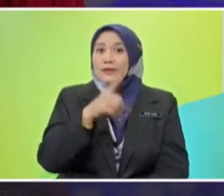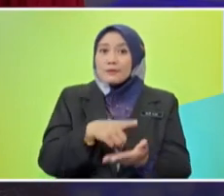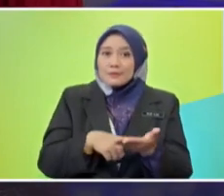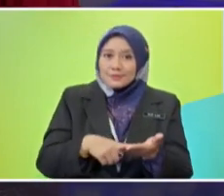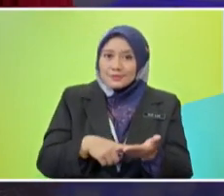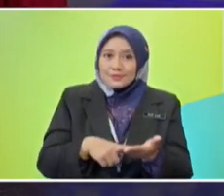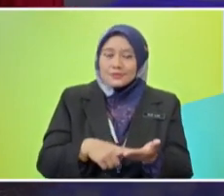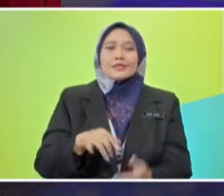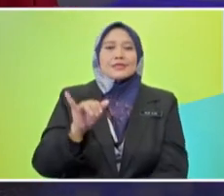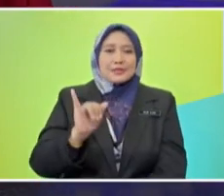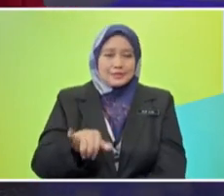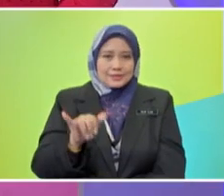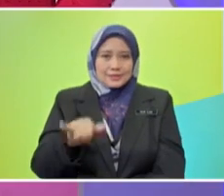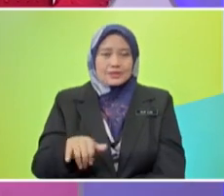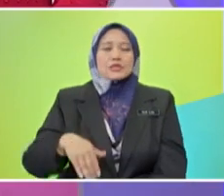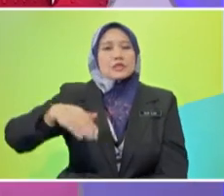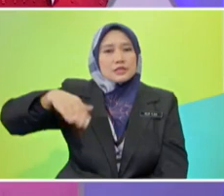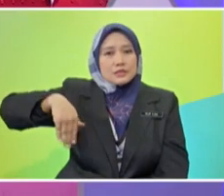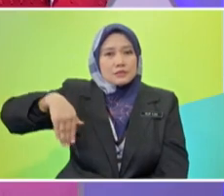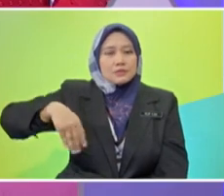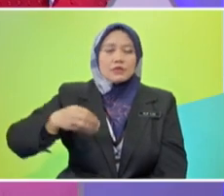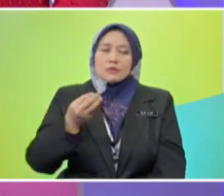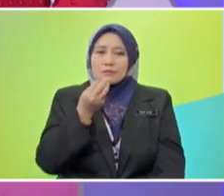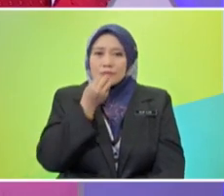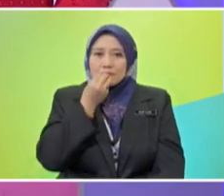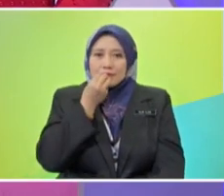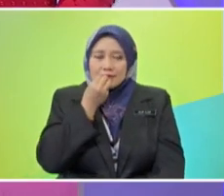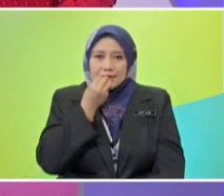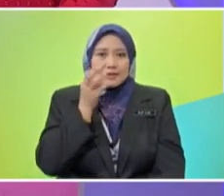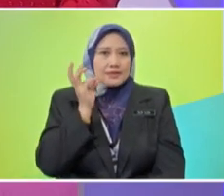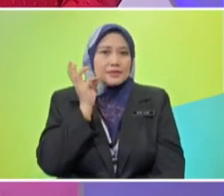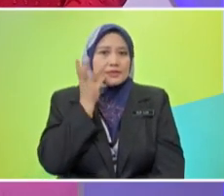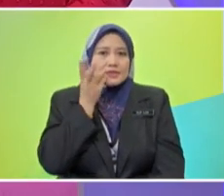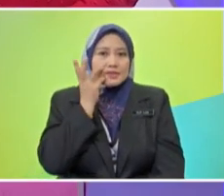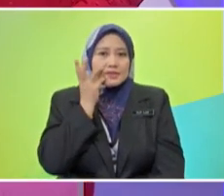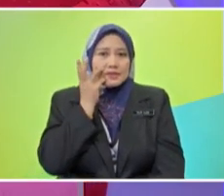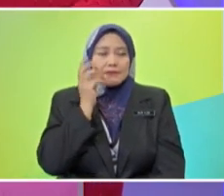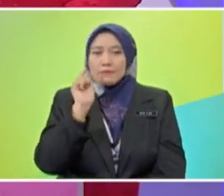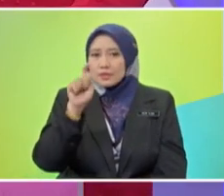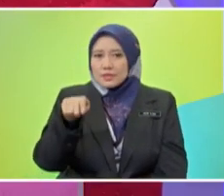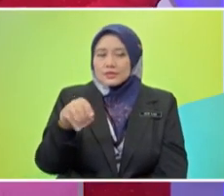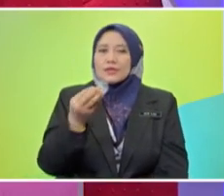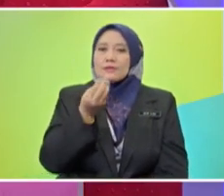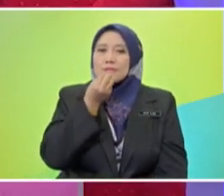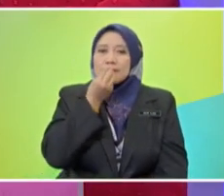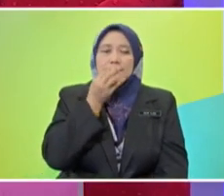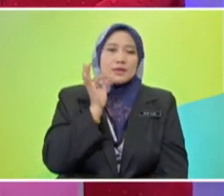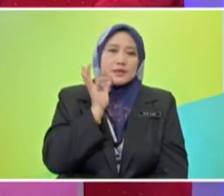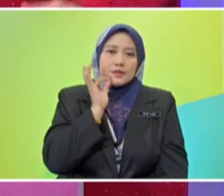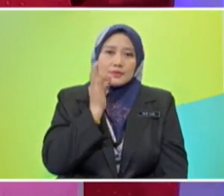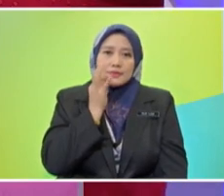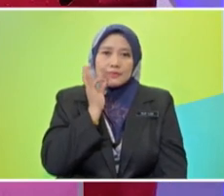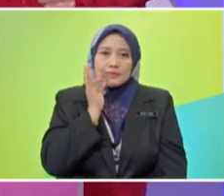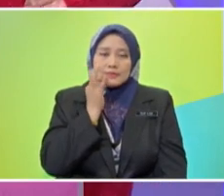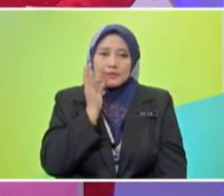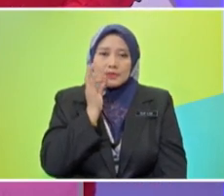Memang disarankan ya Abang Fizi. Kita sebelum makan makanan berat, kita makan dulu buah-buahan. Sebab buah-buahan kaya dengan vitamin